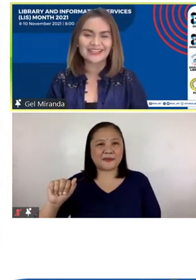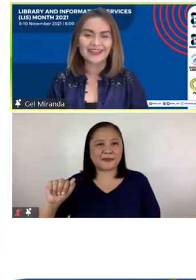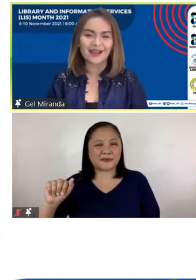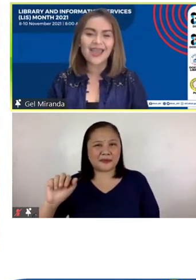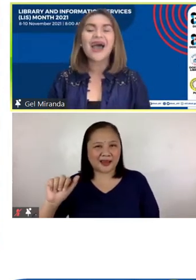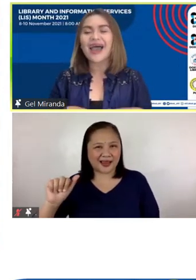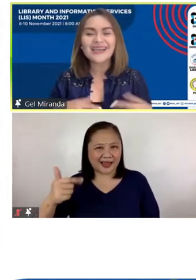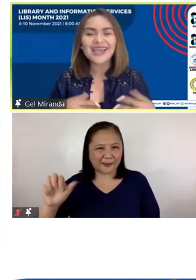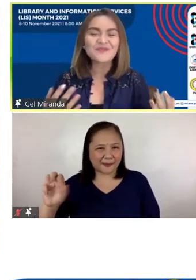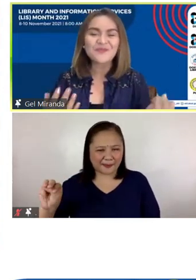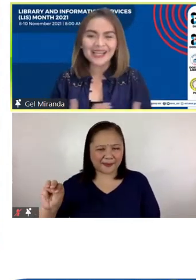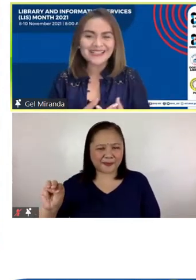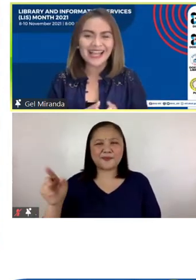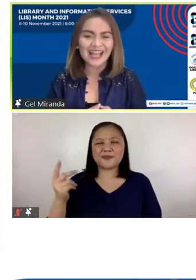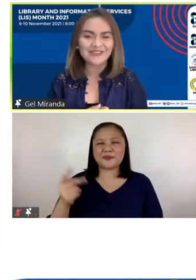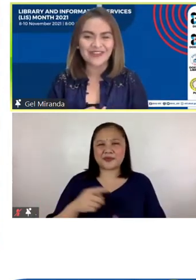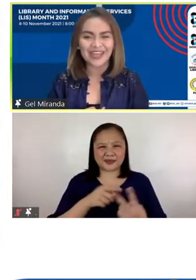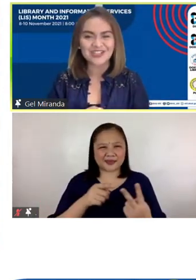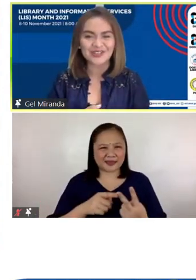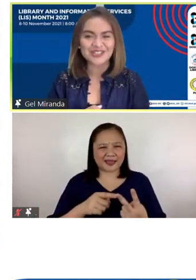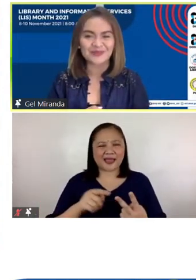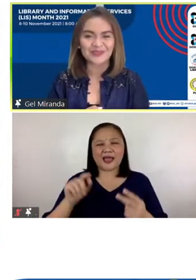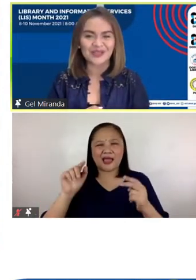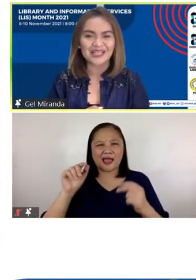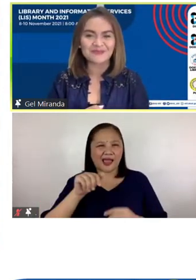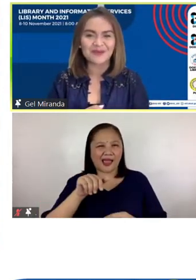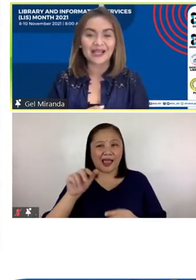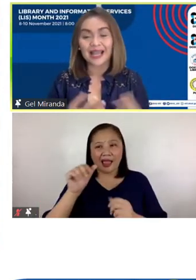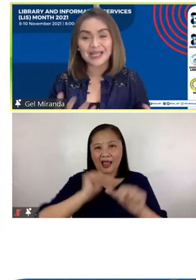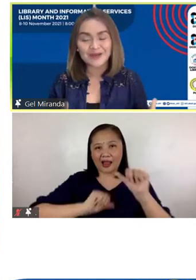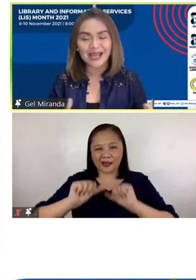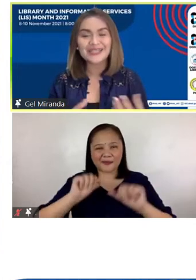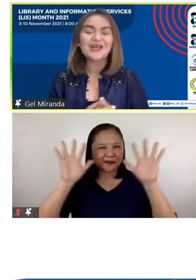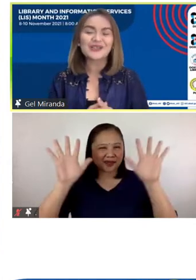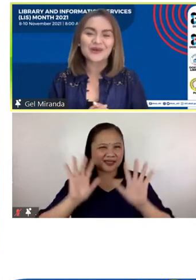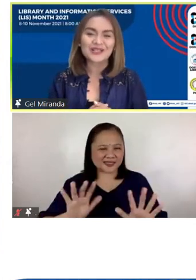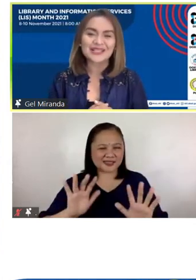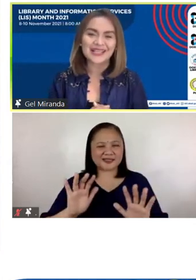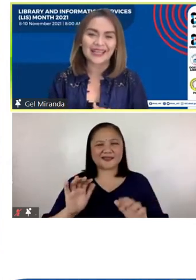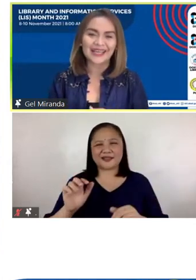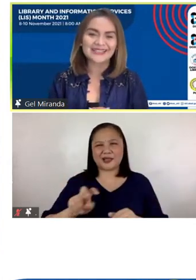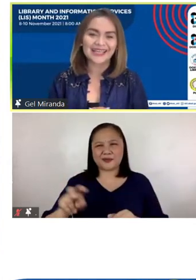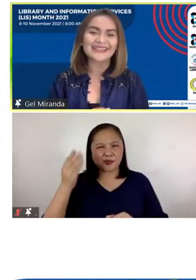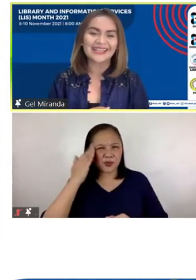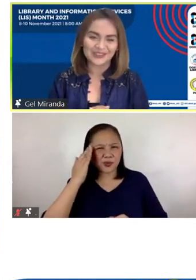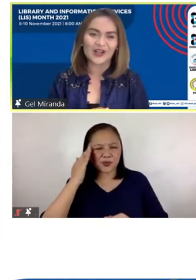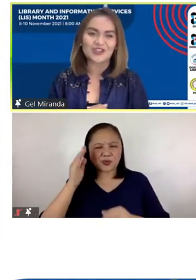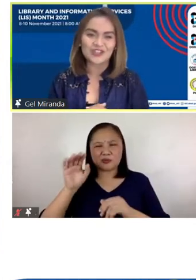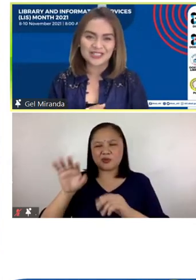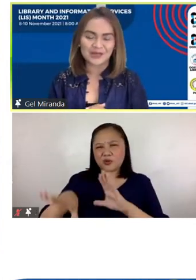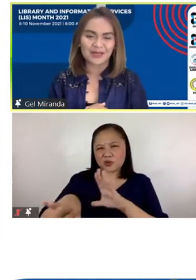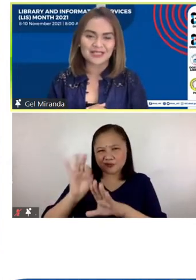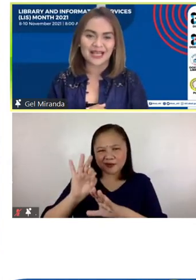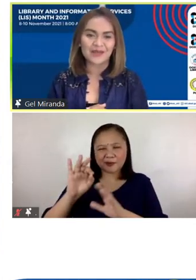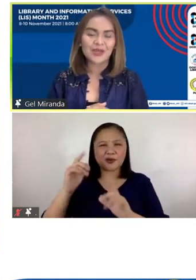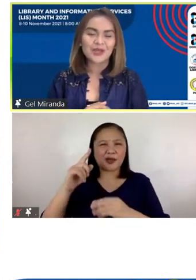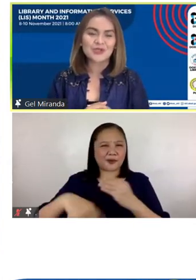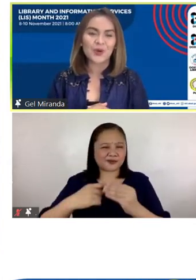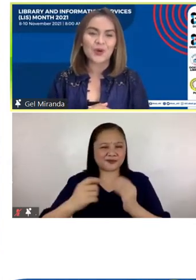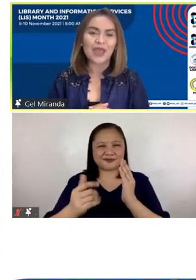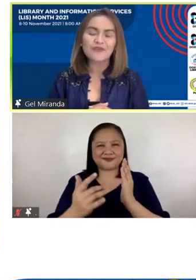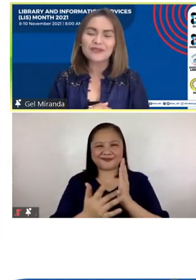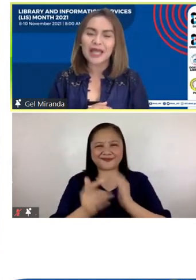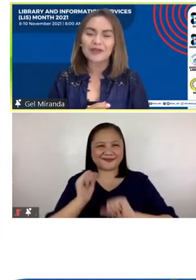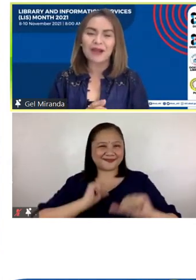Tar sa kanilang Agham-mazing adventure sa pagtuklas ng mga kaalaman tungkol sa science and technology sa bansa.